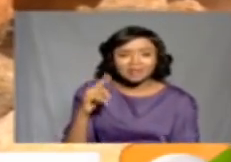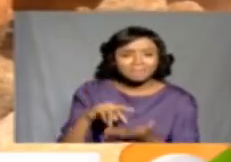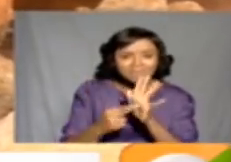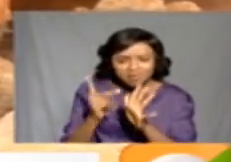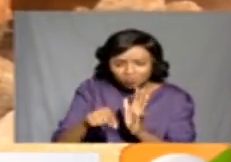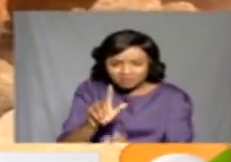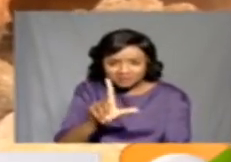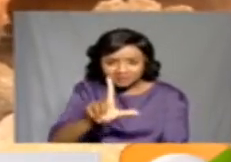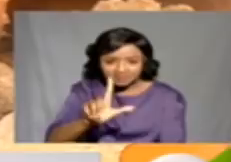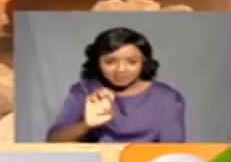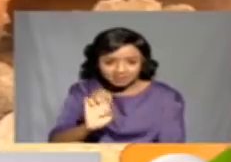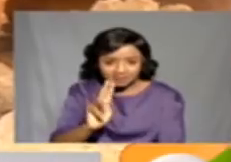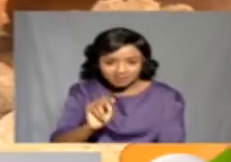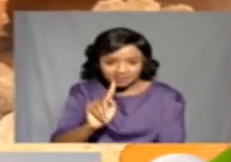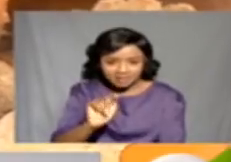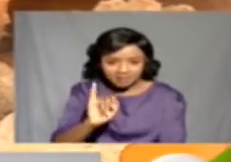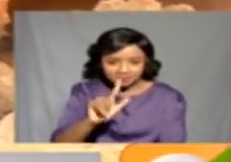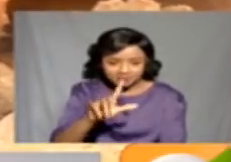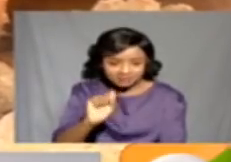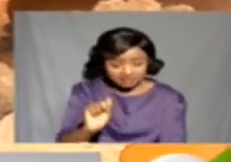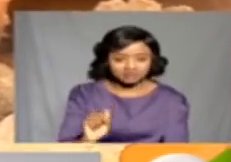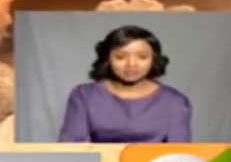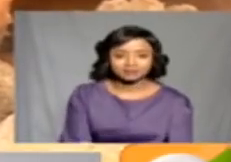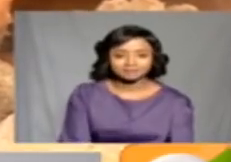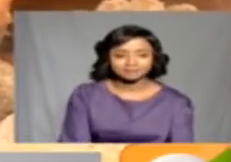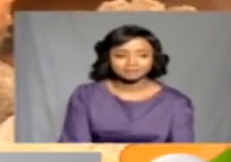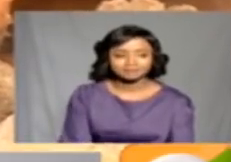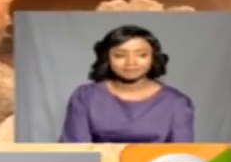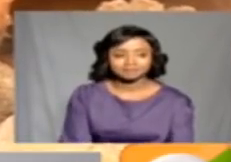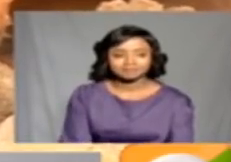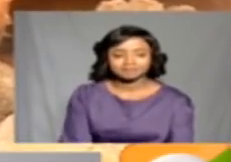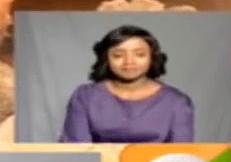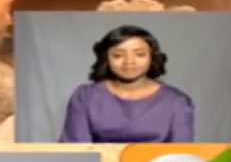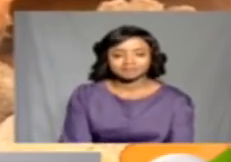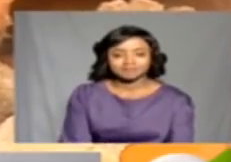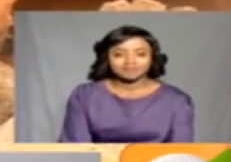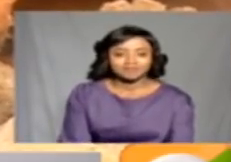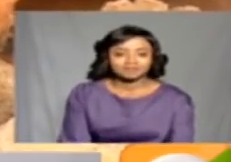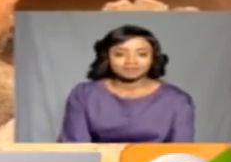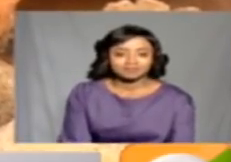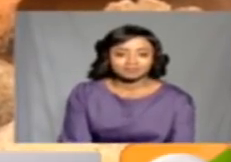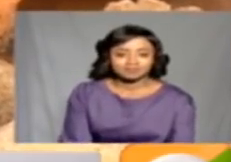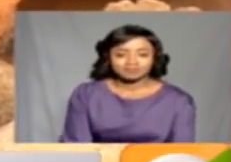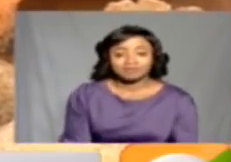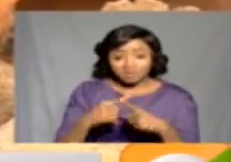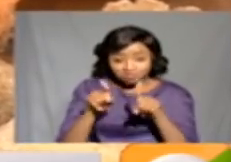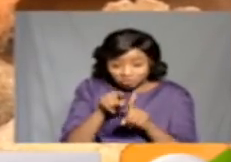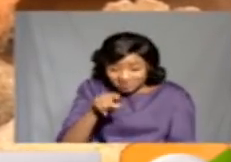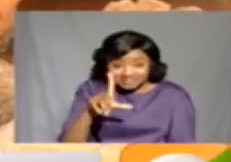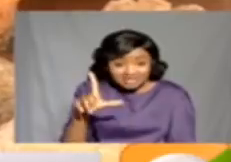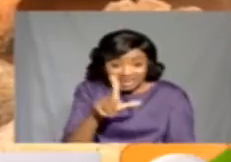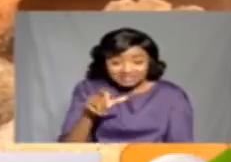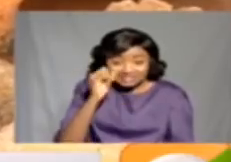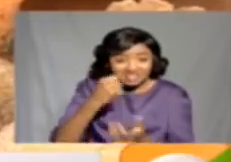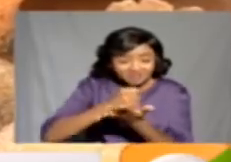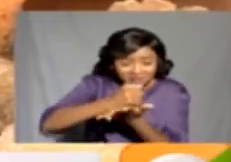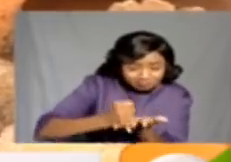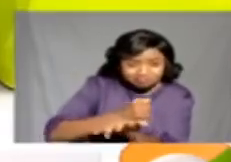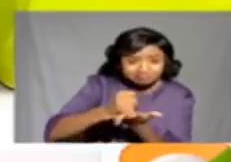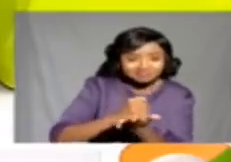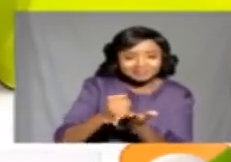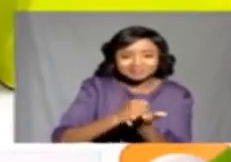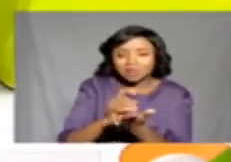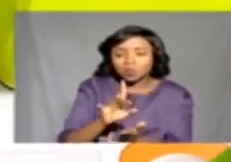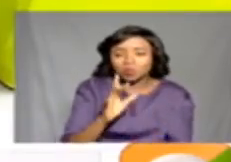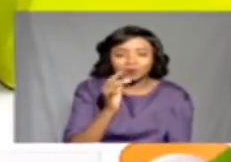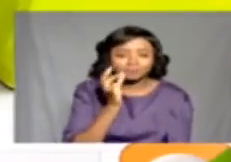pia. Maana ni unga wa kusaga hata mtama ndani unaweza kuweka. Unaweza kutengeneza bajia za mtama, bajia za kunde. Alimradi zile kunde kama hazija pondwa zinaweza kuwa nzuri